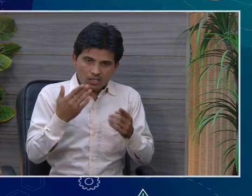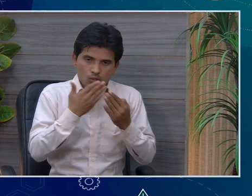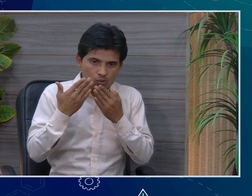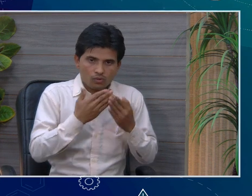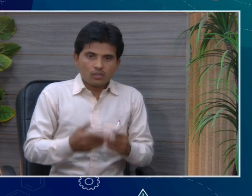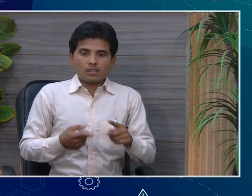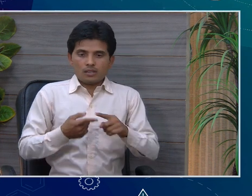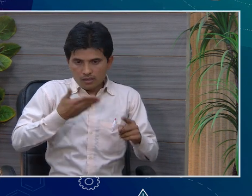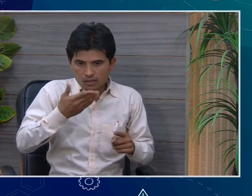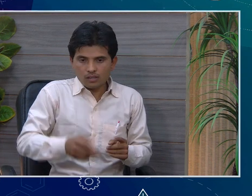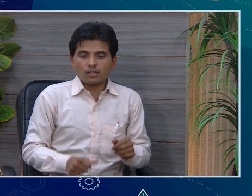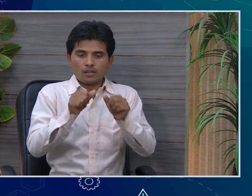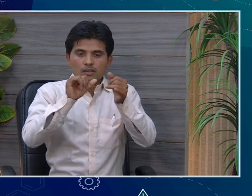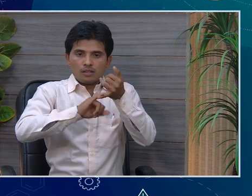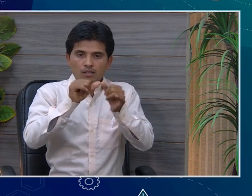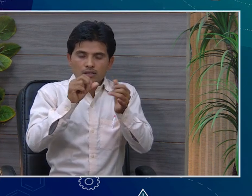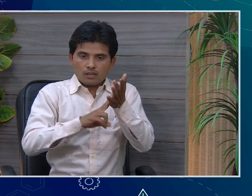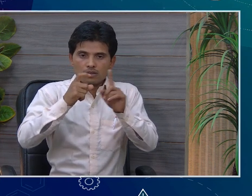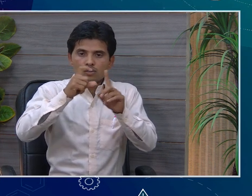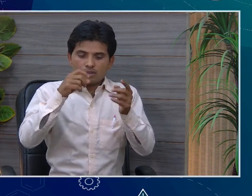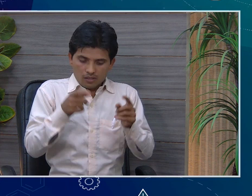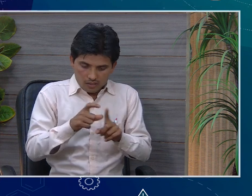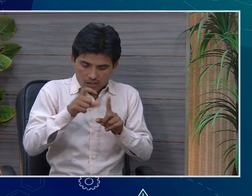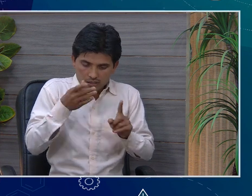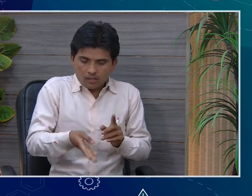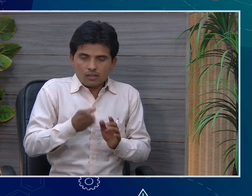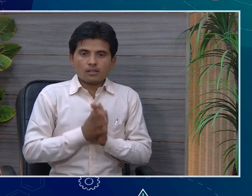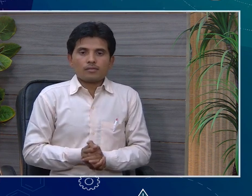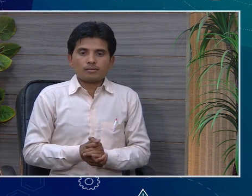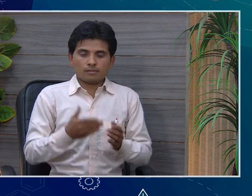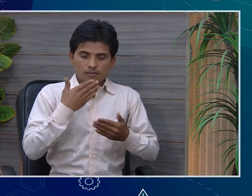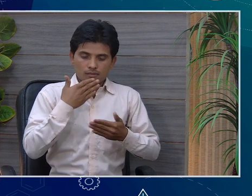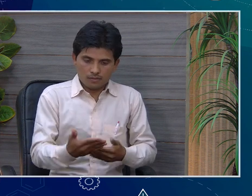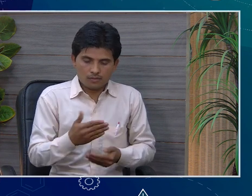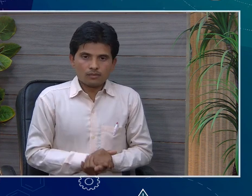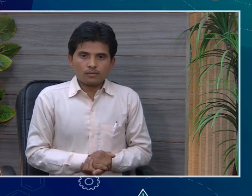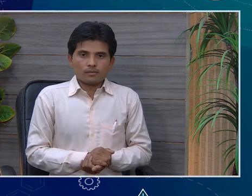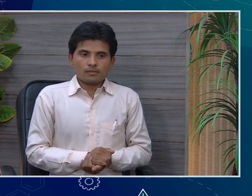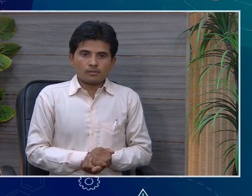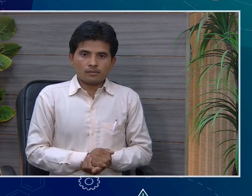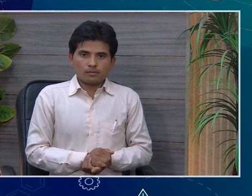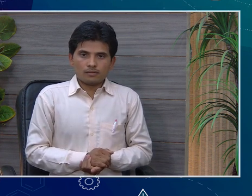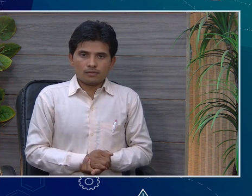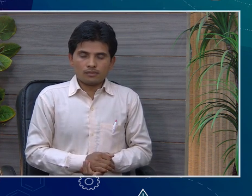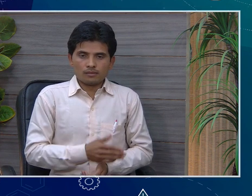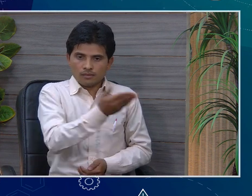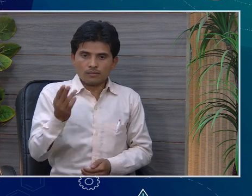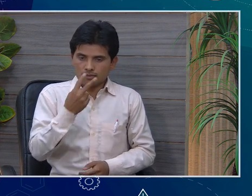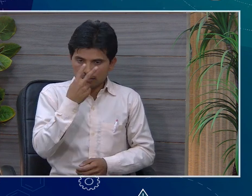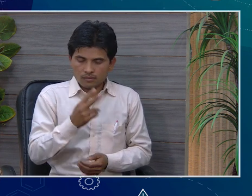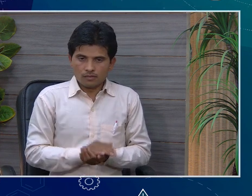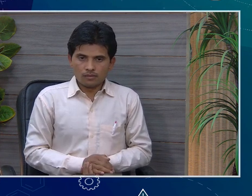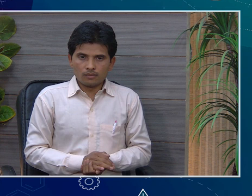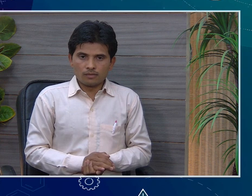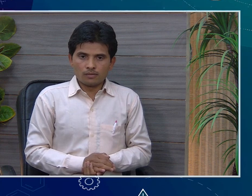अंसारी रोड दरियागंज दिल्ली से आपका बहुत-बहुत स्वागत है धन्यवाद मैम और अपने सभी लोग हम बता दें कि